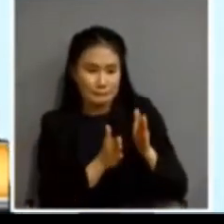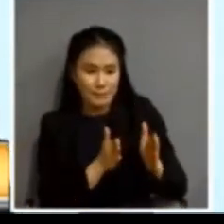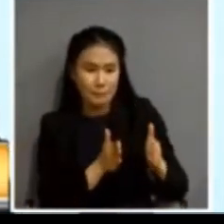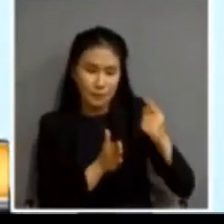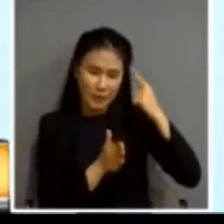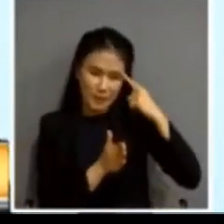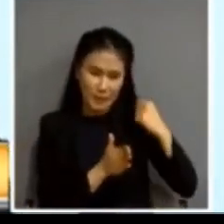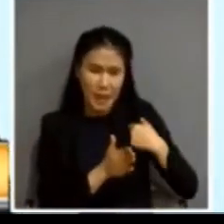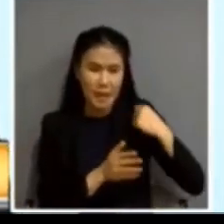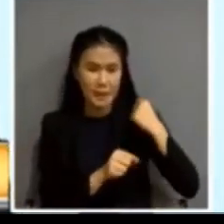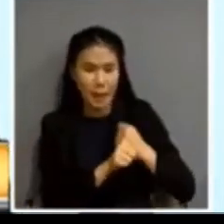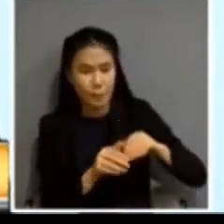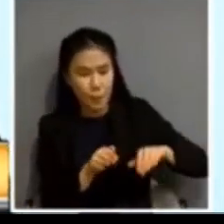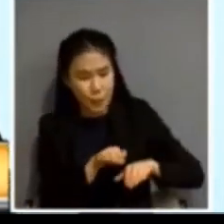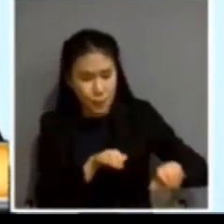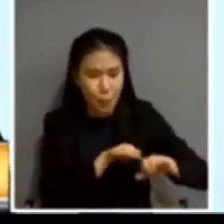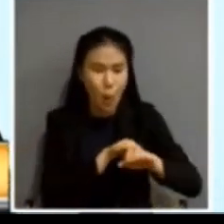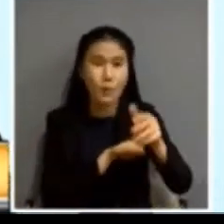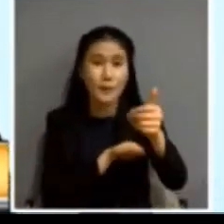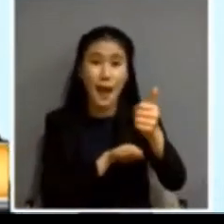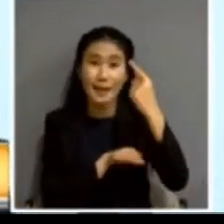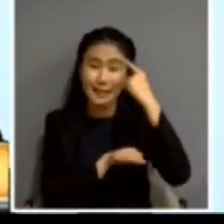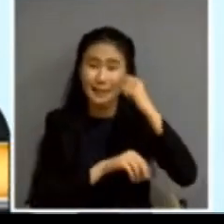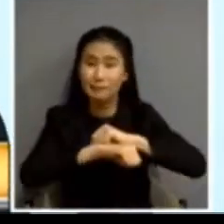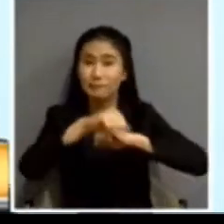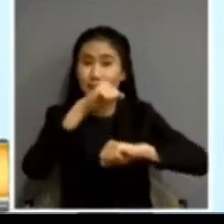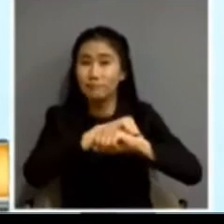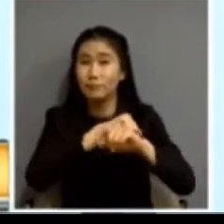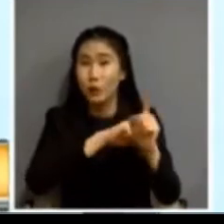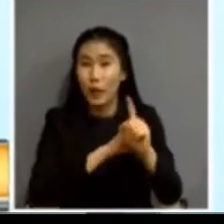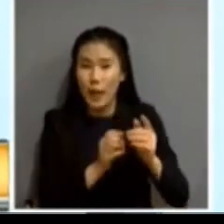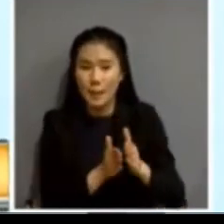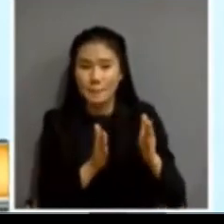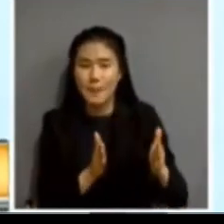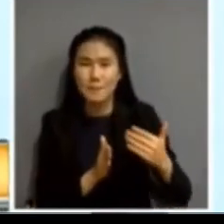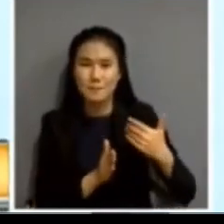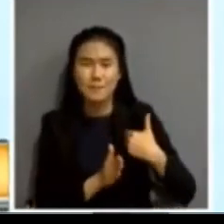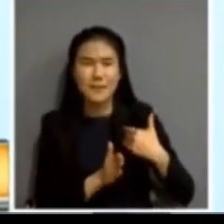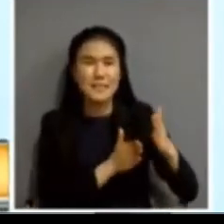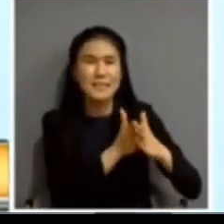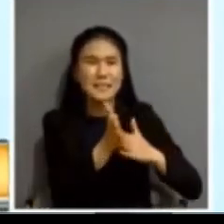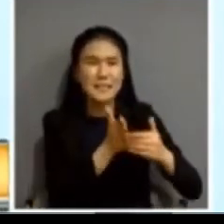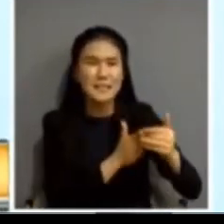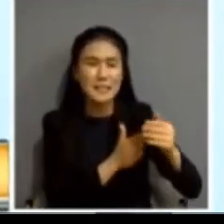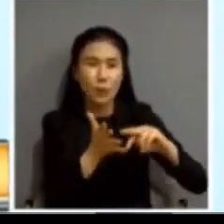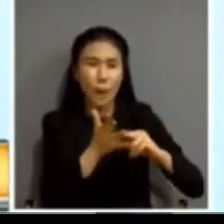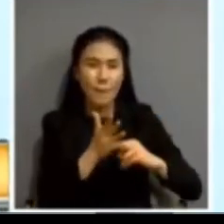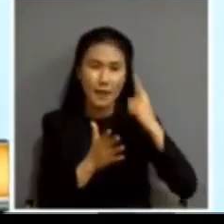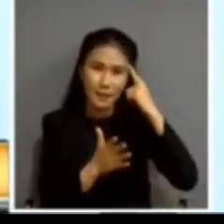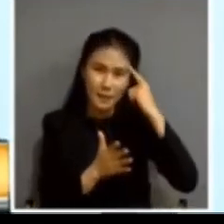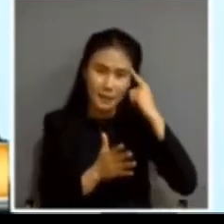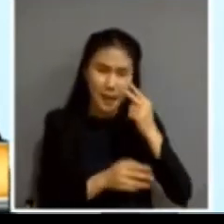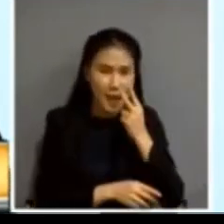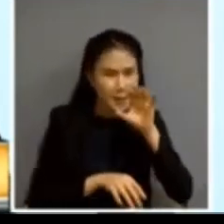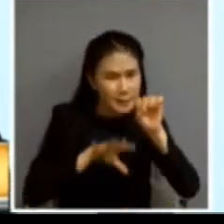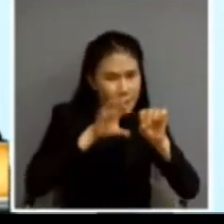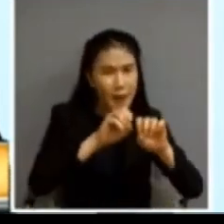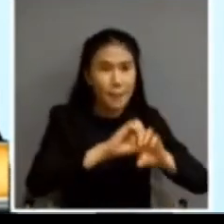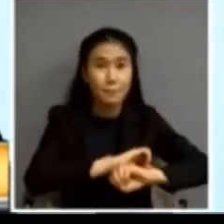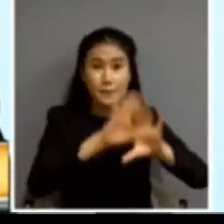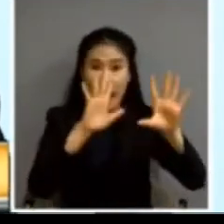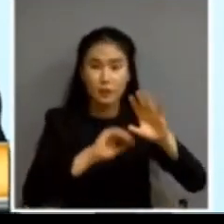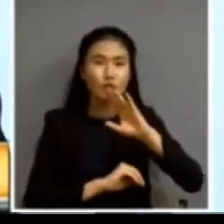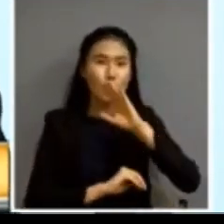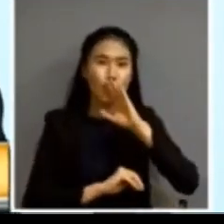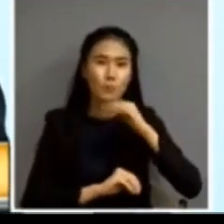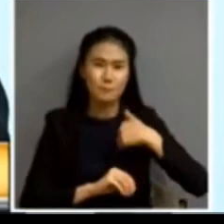การก่อสร้างที่ใช้ไหลทางที่มีสีเพื่อให้เกิดความปลอดภัยในการใช้จักรย